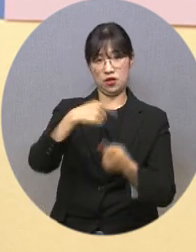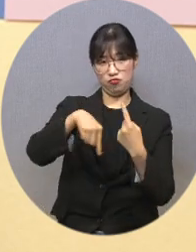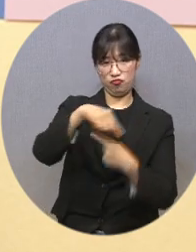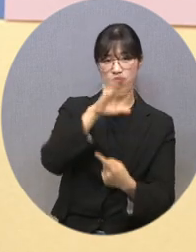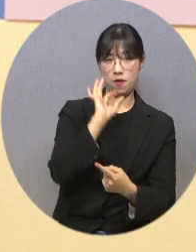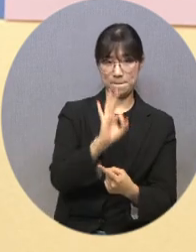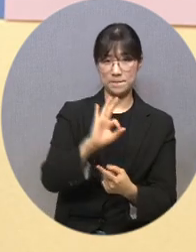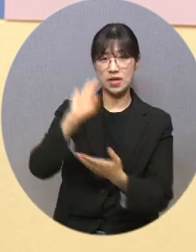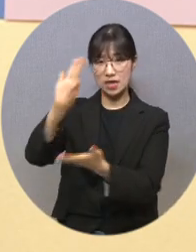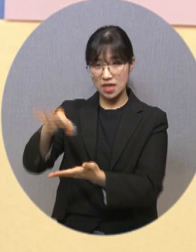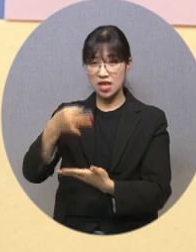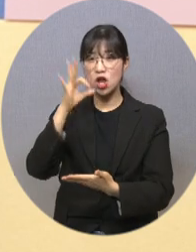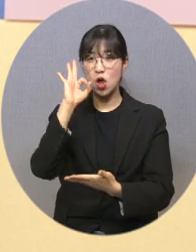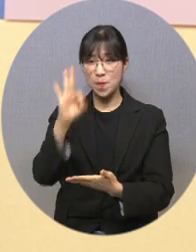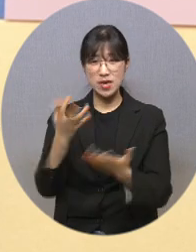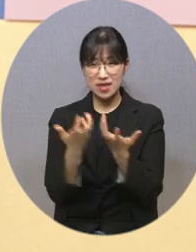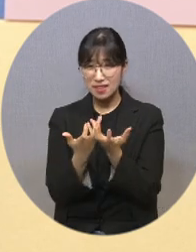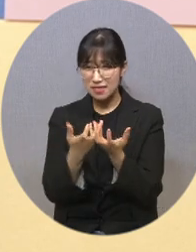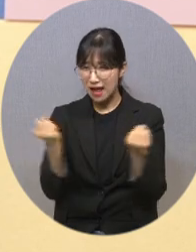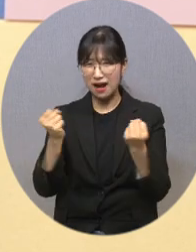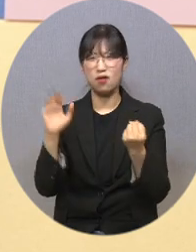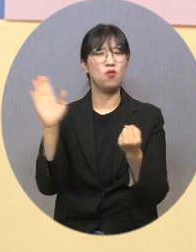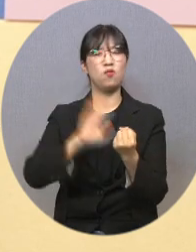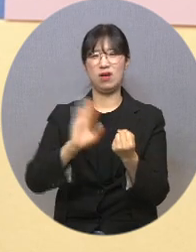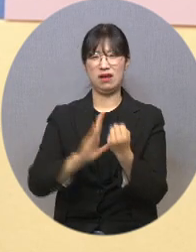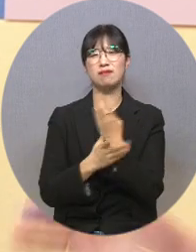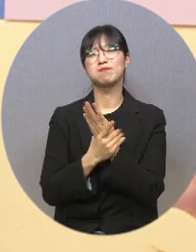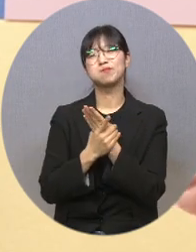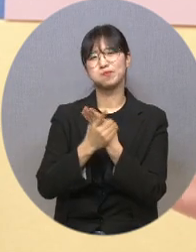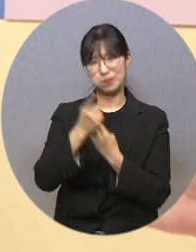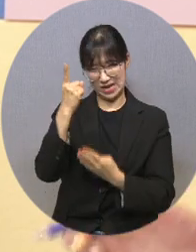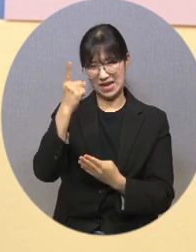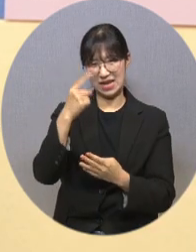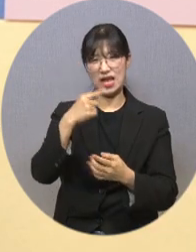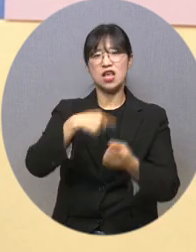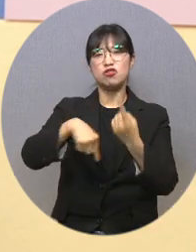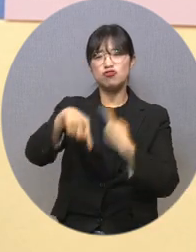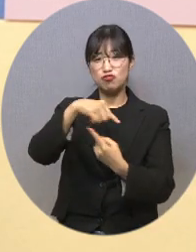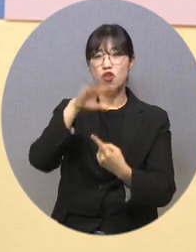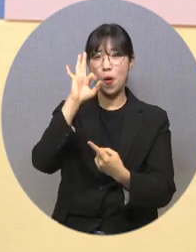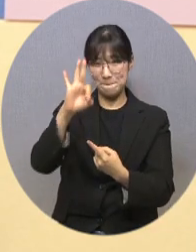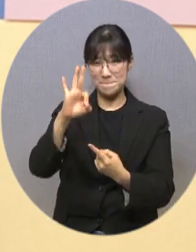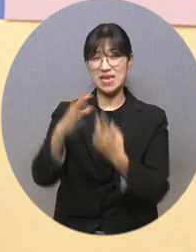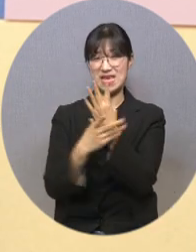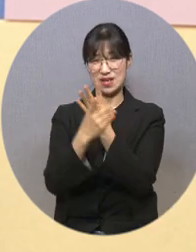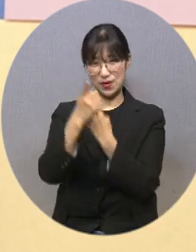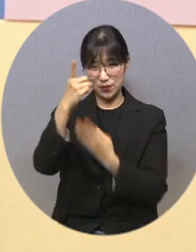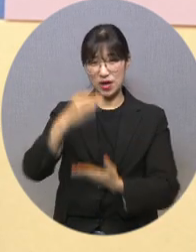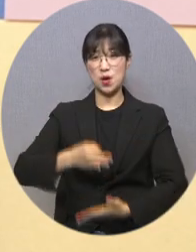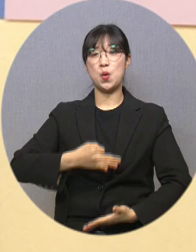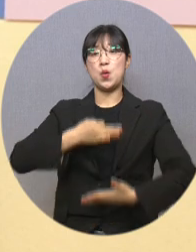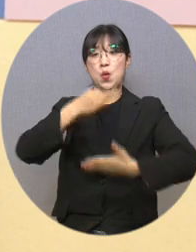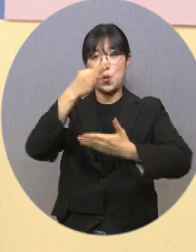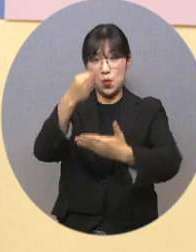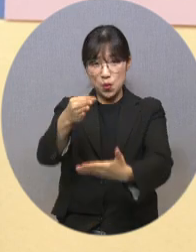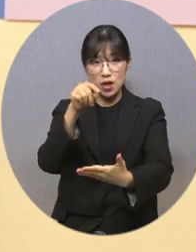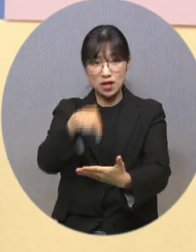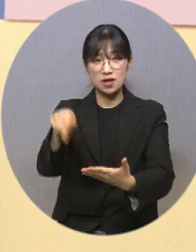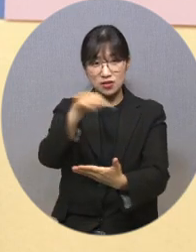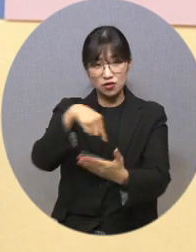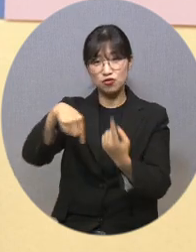운영비하고 인건비가 따로따로 이렇게 나오는 게 아니에요. 아, 그럼 운영비가 한꺼번에 네. 나가요. 그러면 네. 운영비를